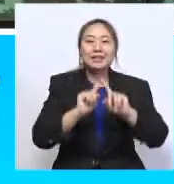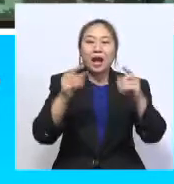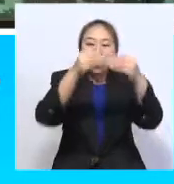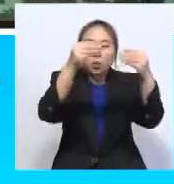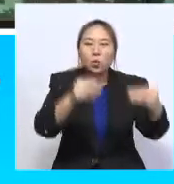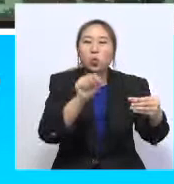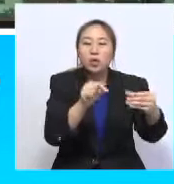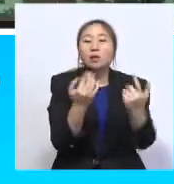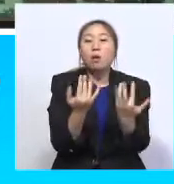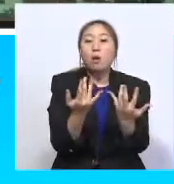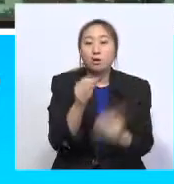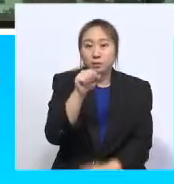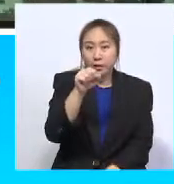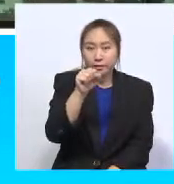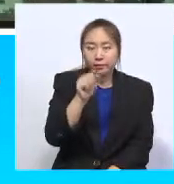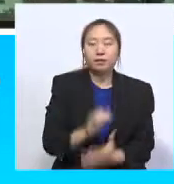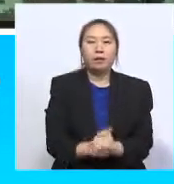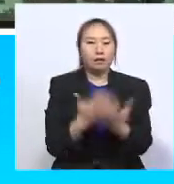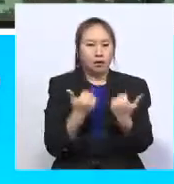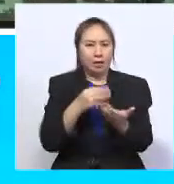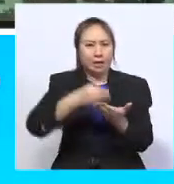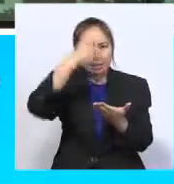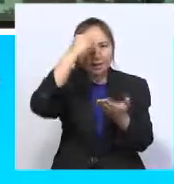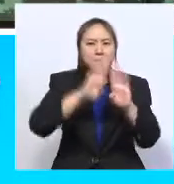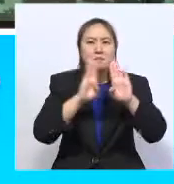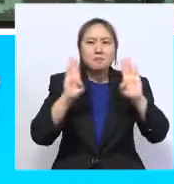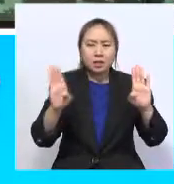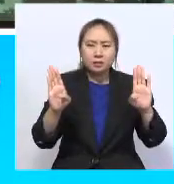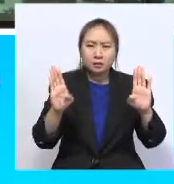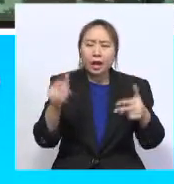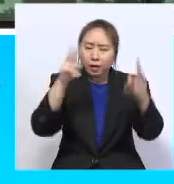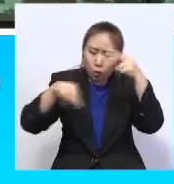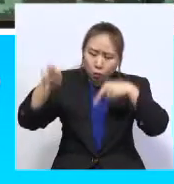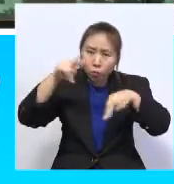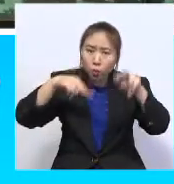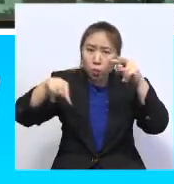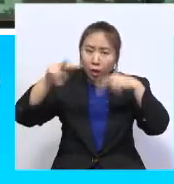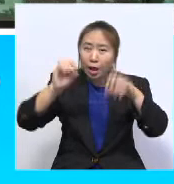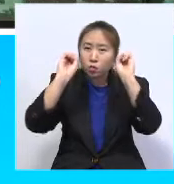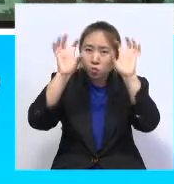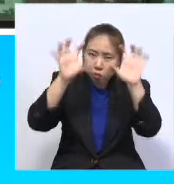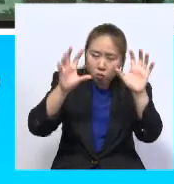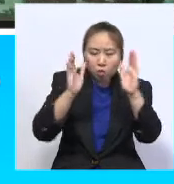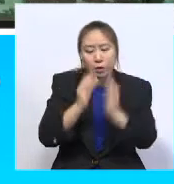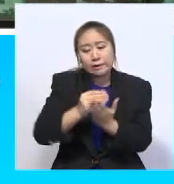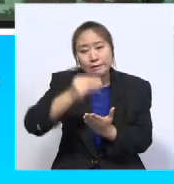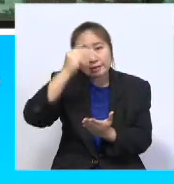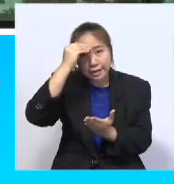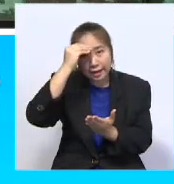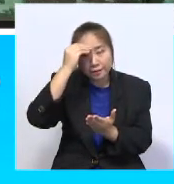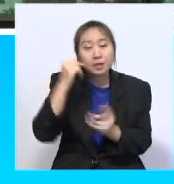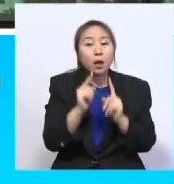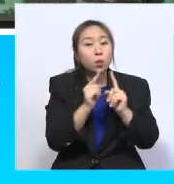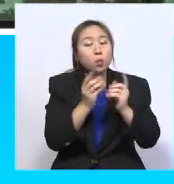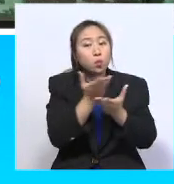แต่ว่าตู้ ATM เนี่ยยังต้องรอนะคะคราวนี้ช่วงนี้เปิดเทอมแล้วนะคะไม่ทราบว่าการรักษาความปลอดภัยของครูนักเรียนเนี่ยมี